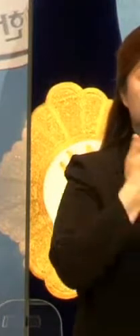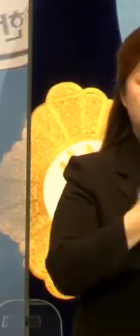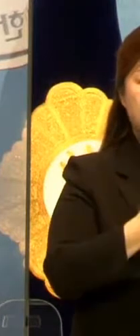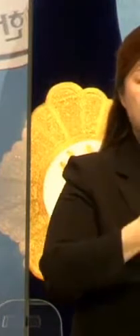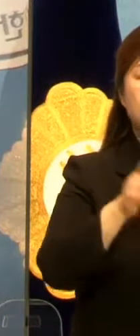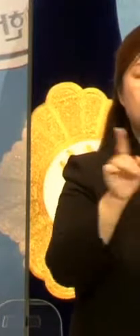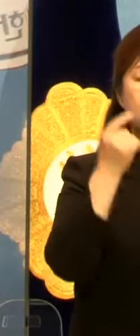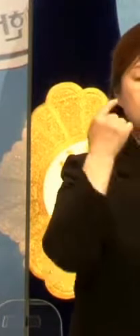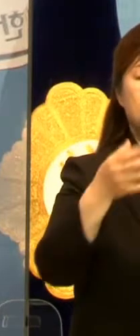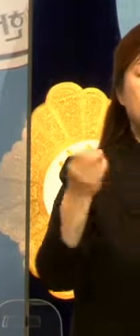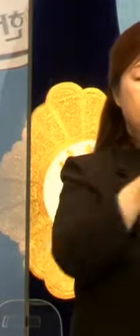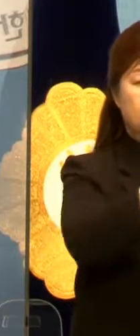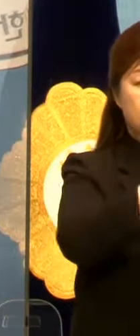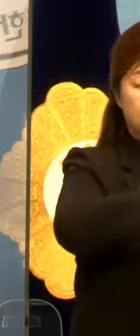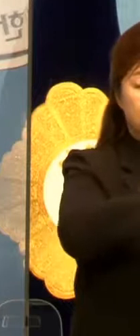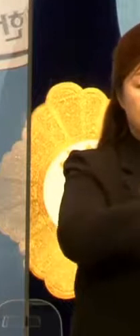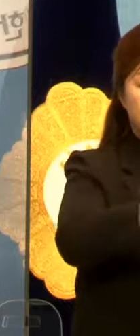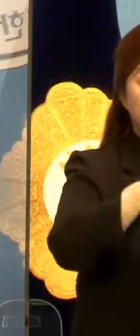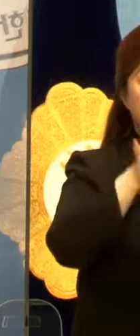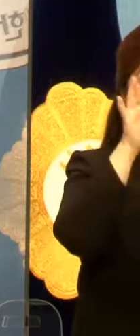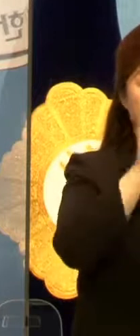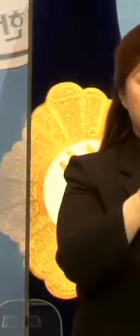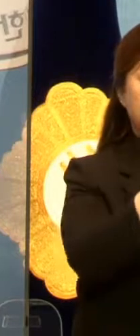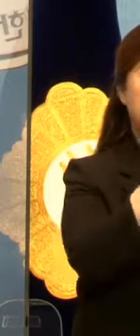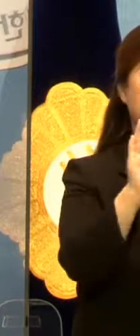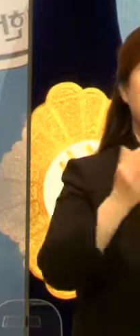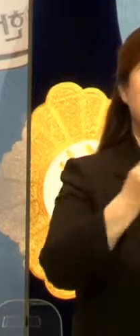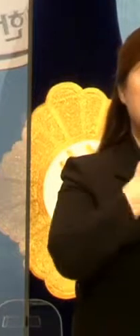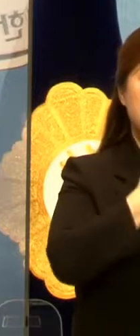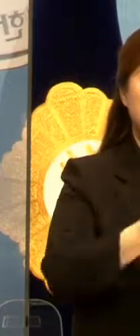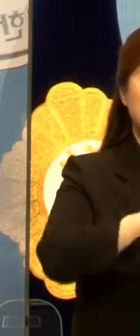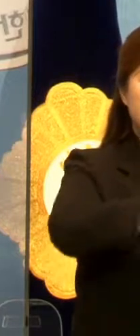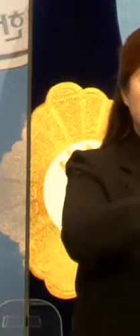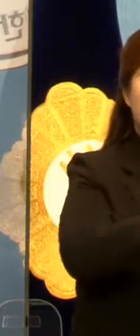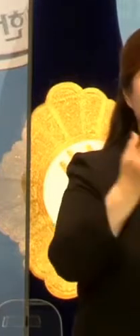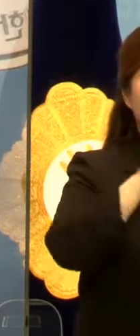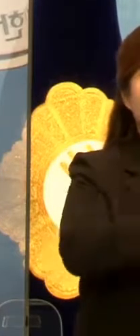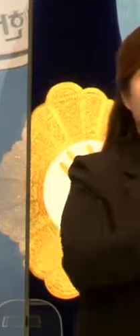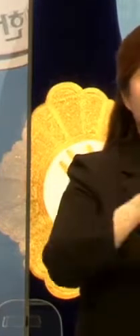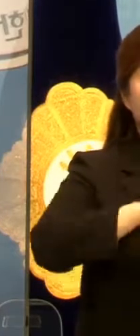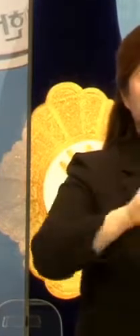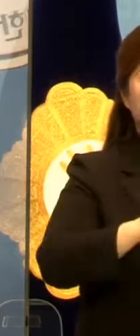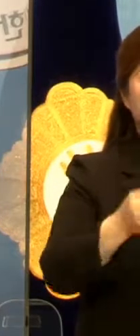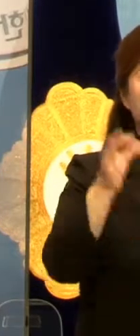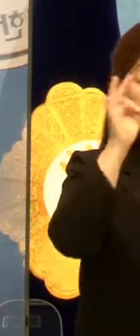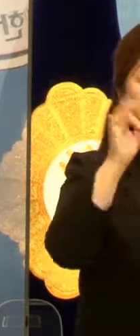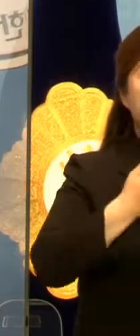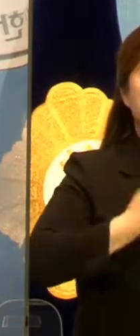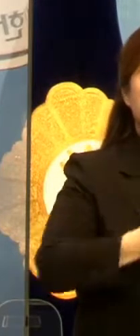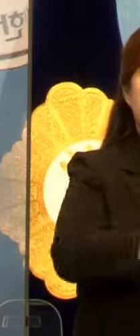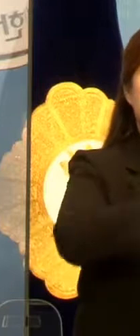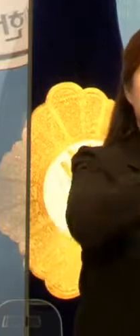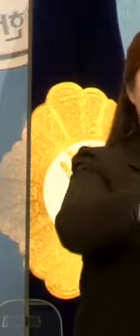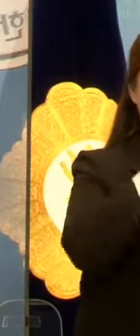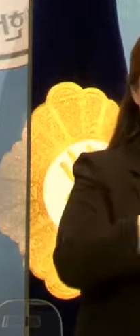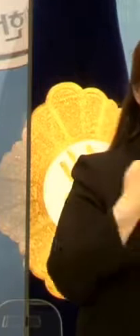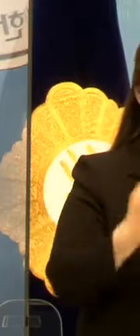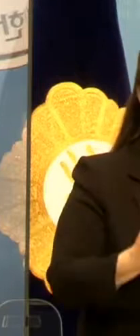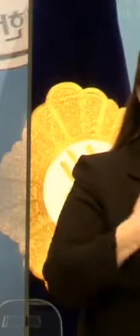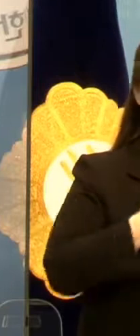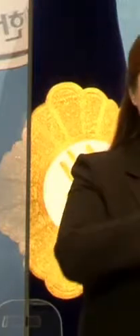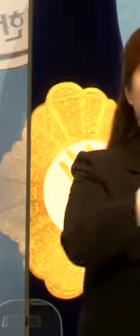무엇인지 그래서 한번 보는 tf 가 될 것이구요 적절한 대안을 찾아서 우리 청년들이 바쁜 와중에도 정말 내